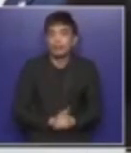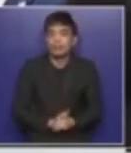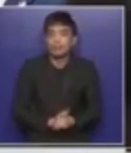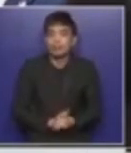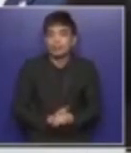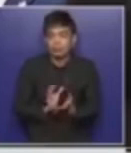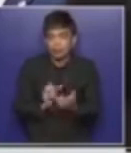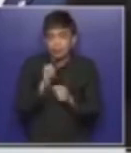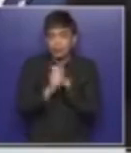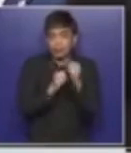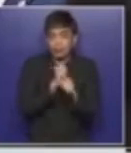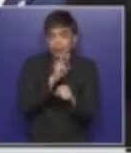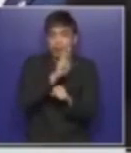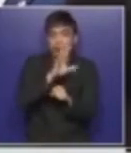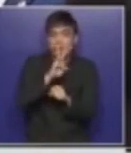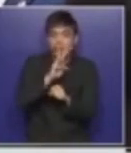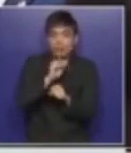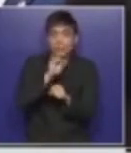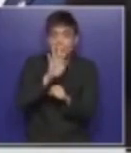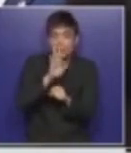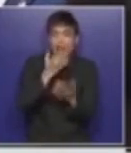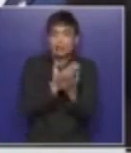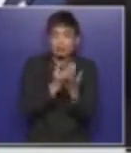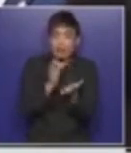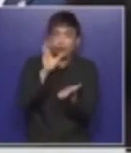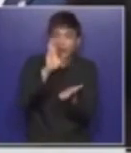ถ้าผมตั้งเลยครับว่างบประมาณปี 2564เนี่ยเป็นงบเรือดำน้ำไม่ใช่งบโควท